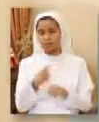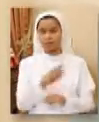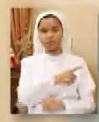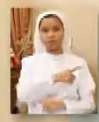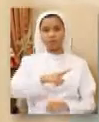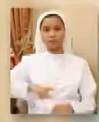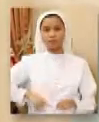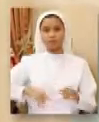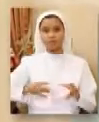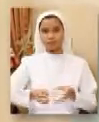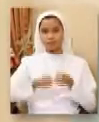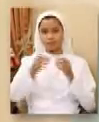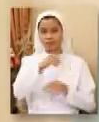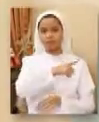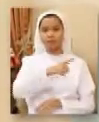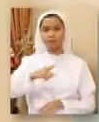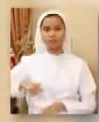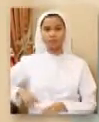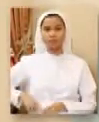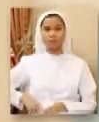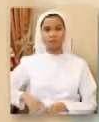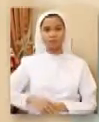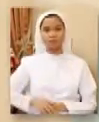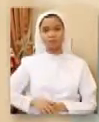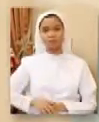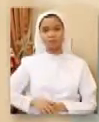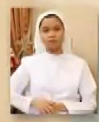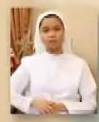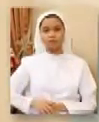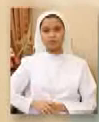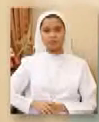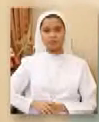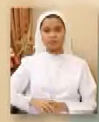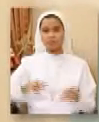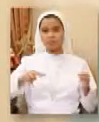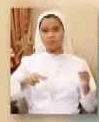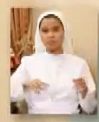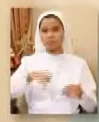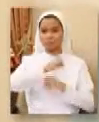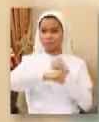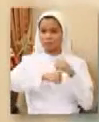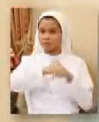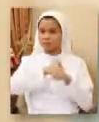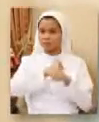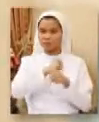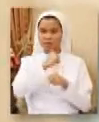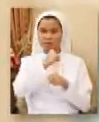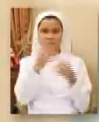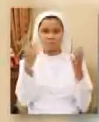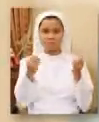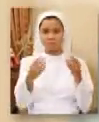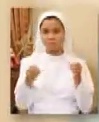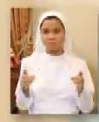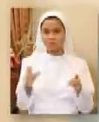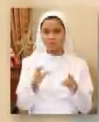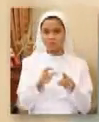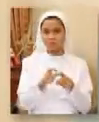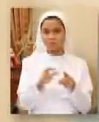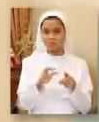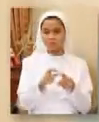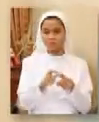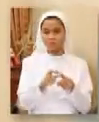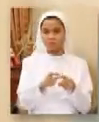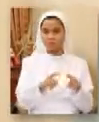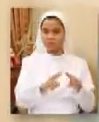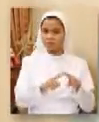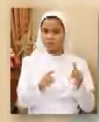mo, ang sacrifice, hindi na yan marami pang mga tataramon eh. Sacrifice, silang sa action